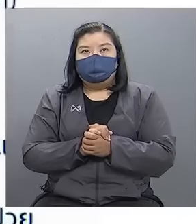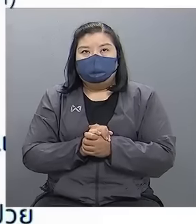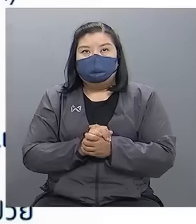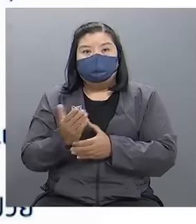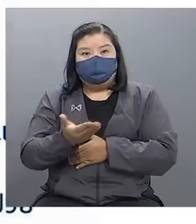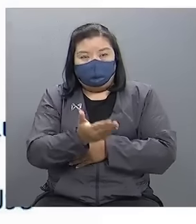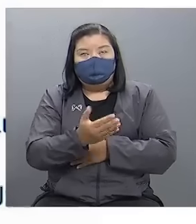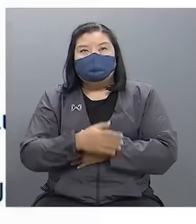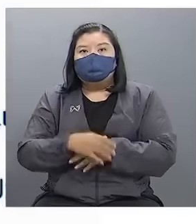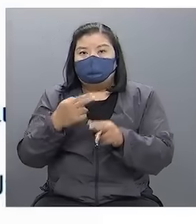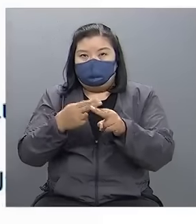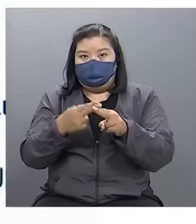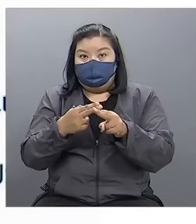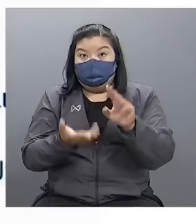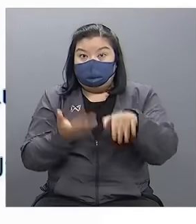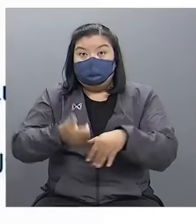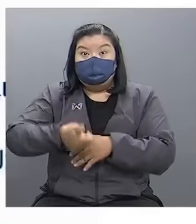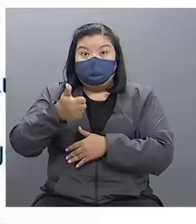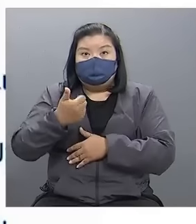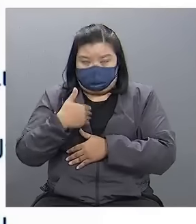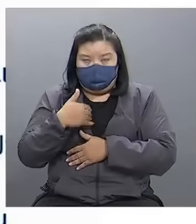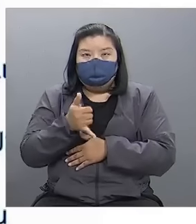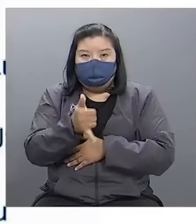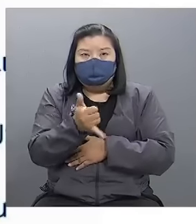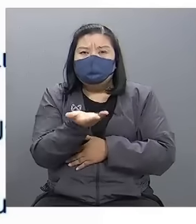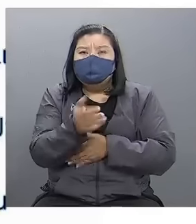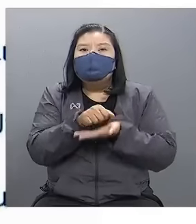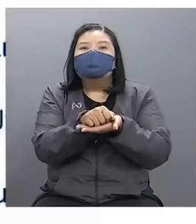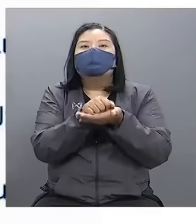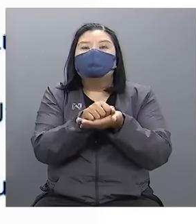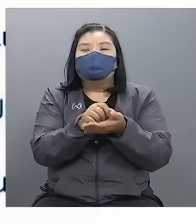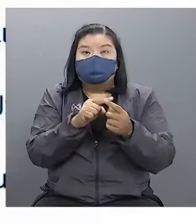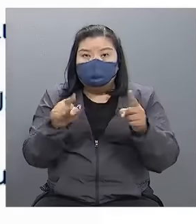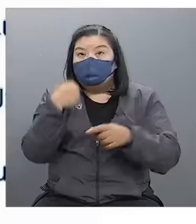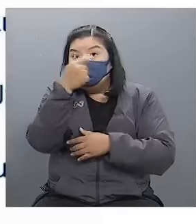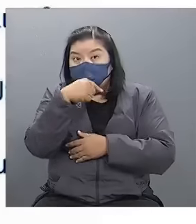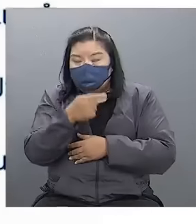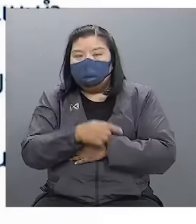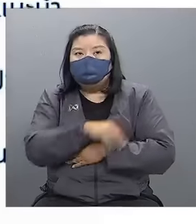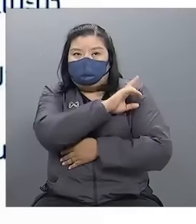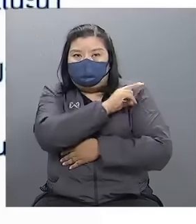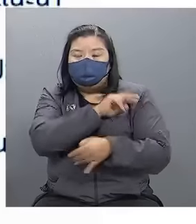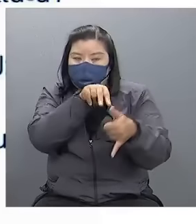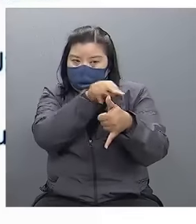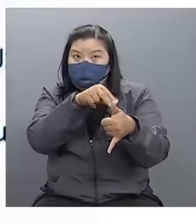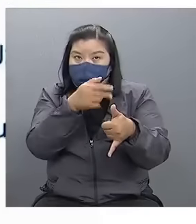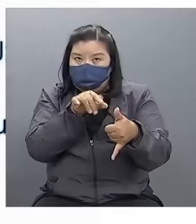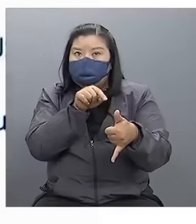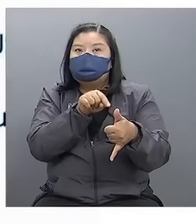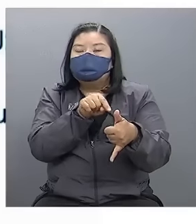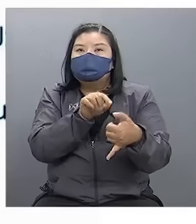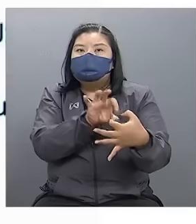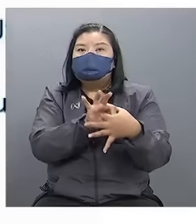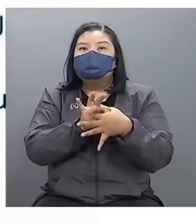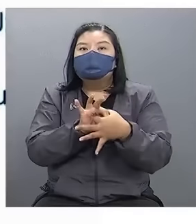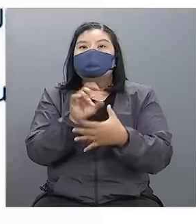ธิ์ ก็ถาสามารเดเข้ามาได้ Oreoเปนกุม ที่เป็ส